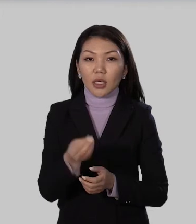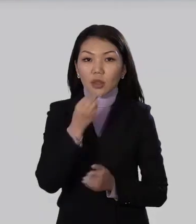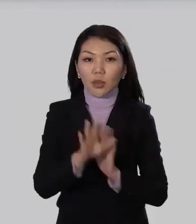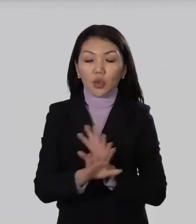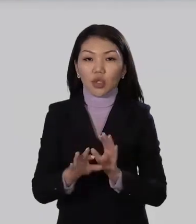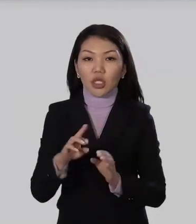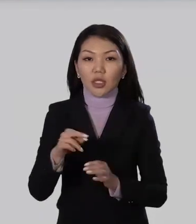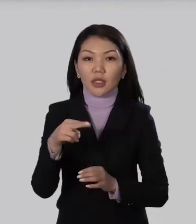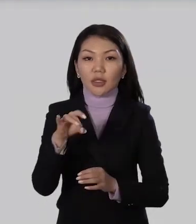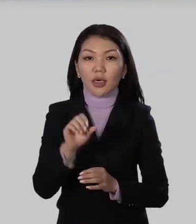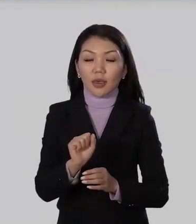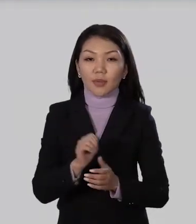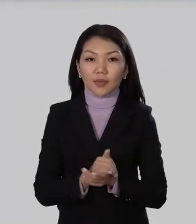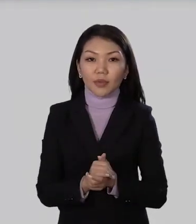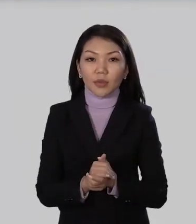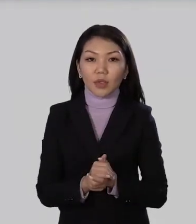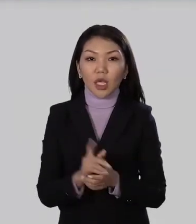Чему нас учат эти пословицы?